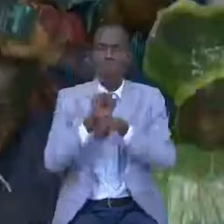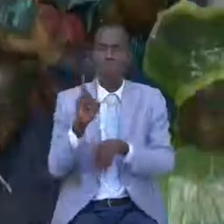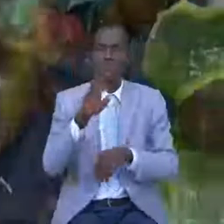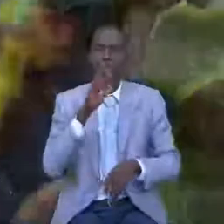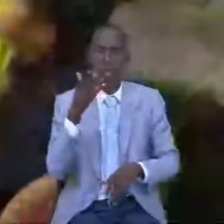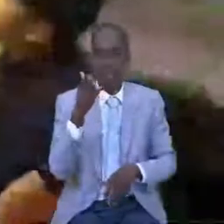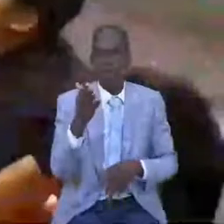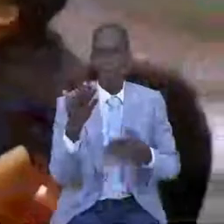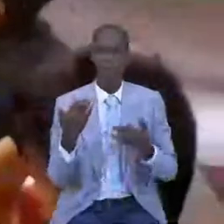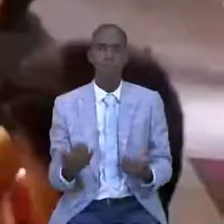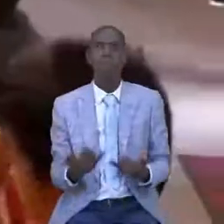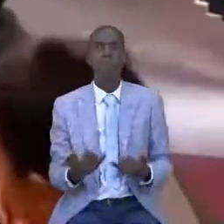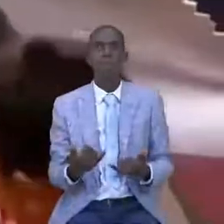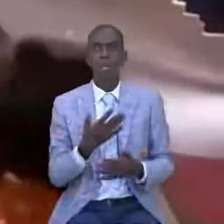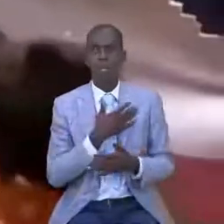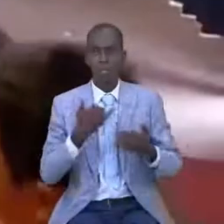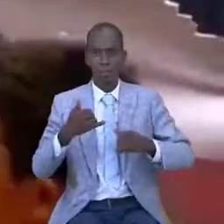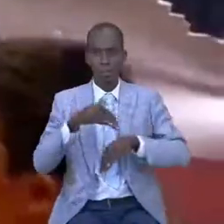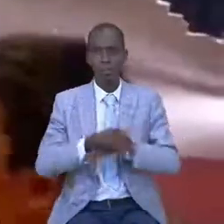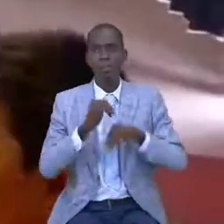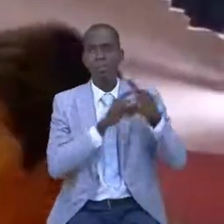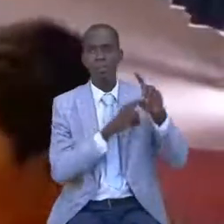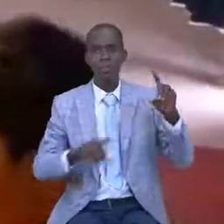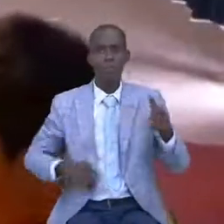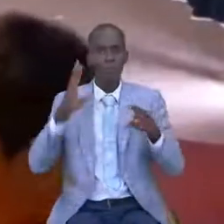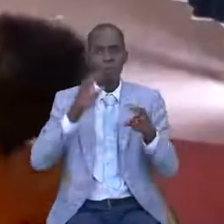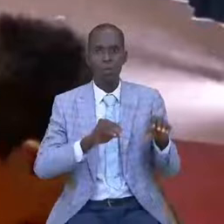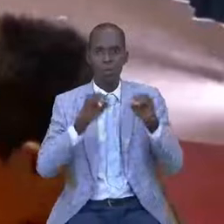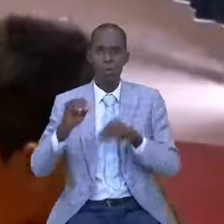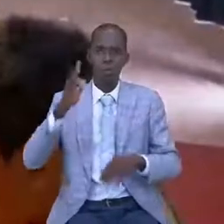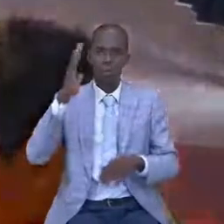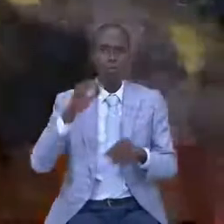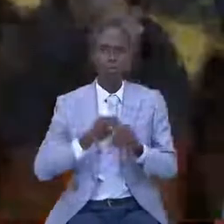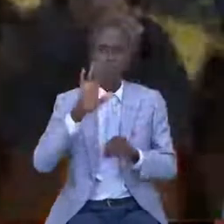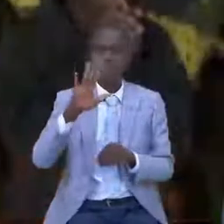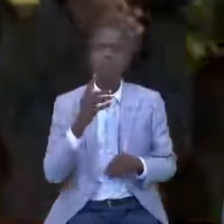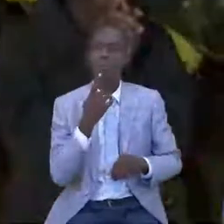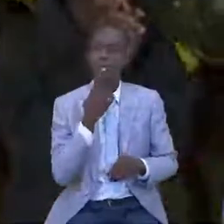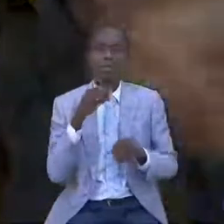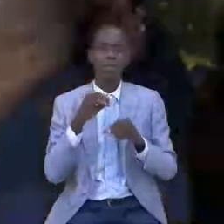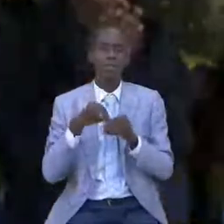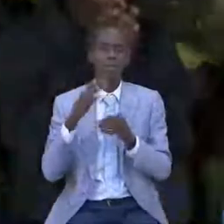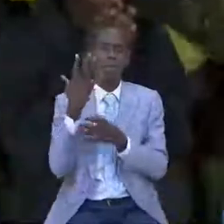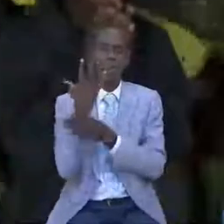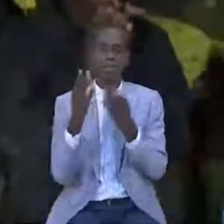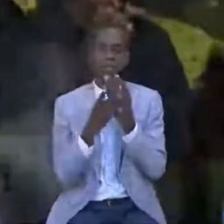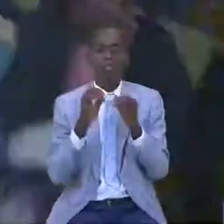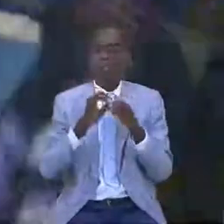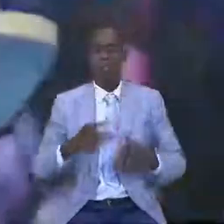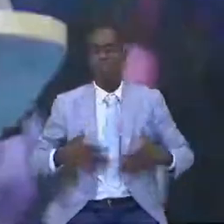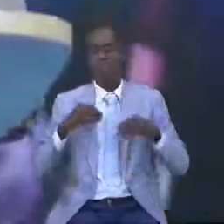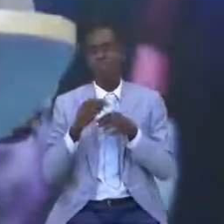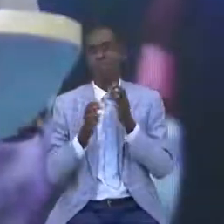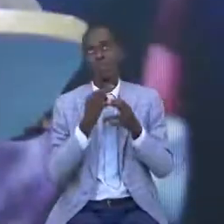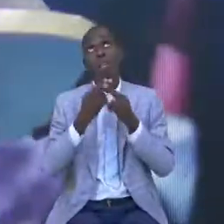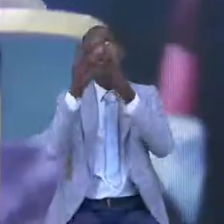Faut pas faire de toi un spectateur, mais que ton miracle t'atteigne là où tu es. Ce soir, le Seigneur va mettre le